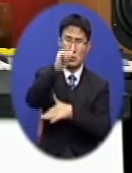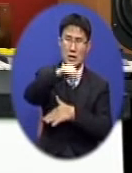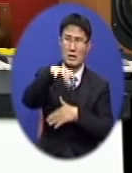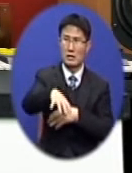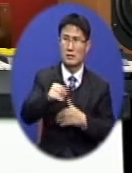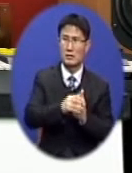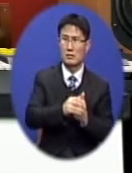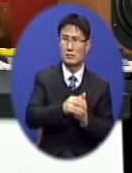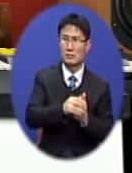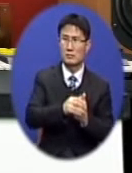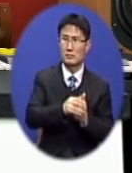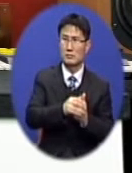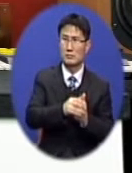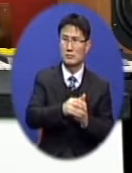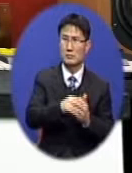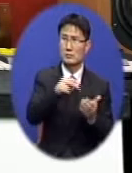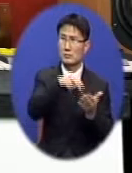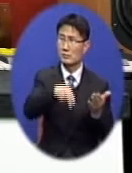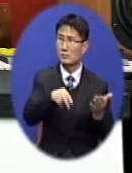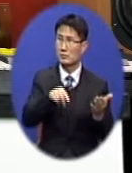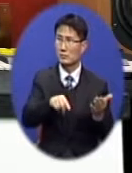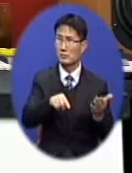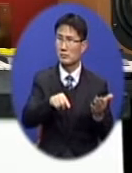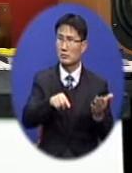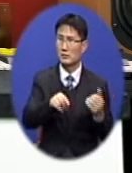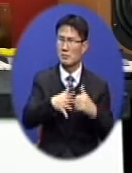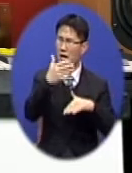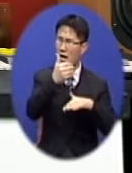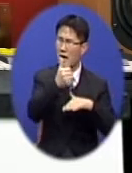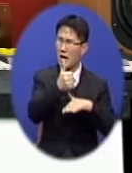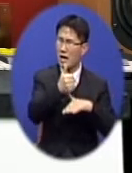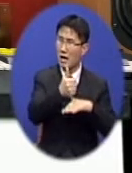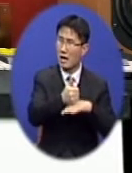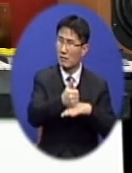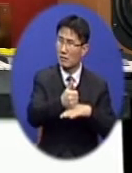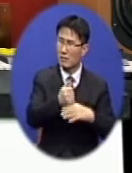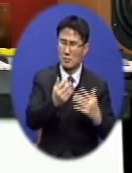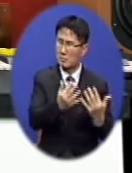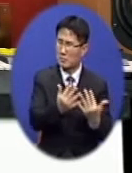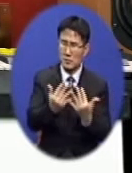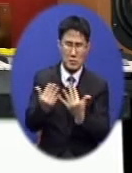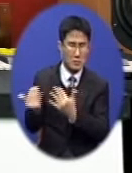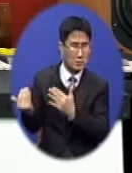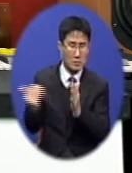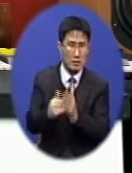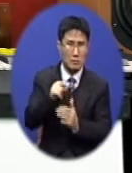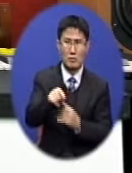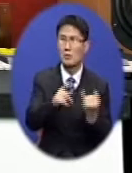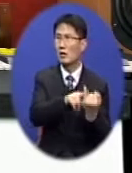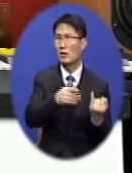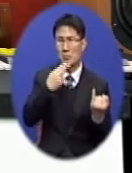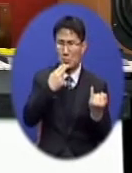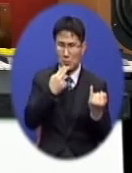비행기 내려서 손님들 전부 다 나왔는데 제일 늦게 나온 손님이 다 나오고 막 없다고 그러더라고요.